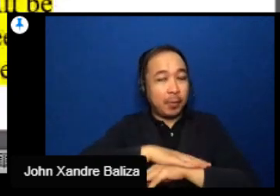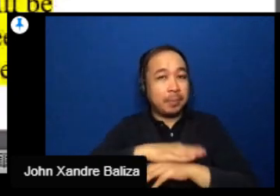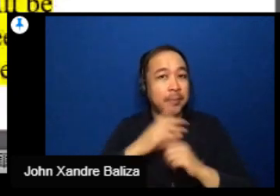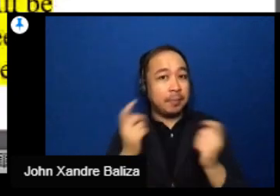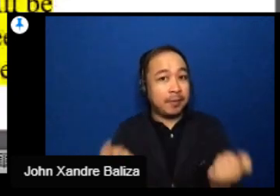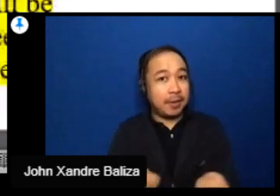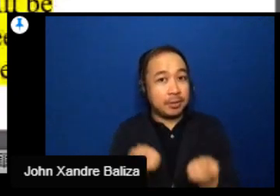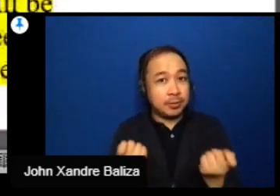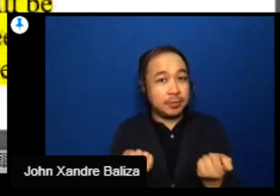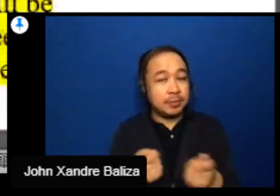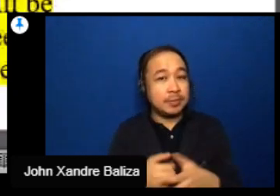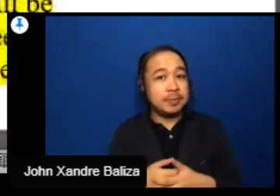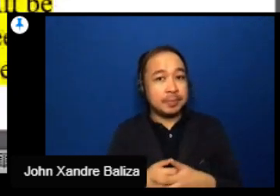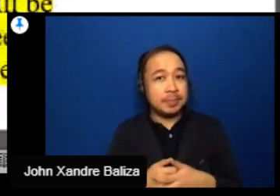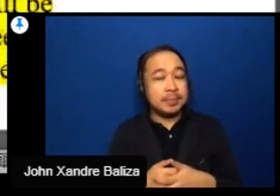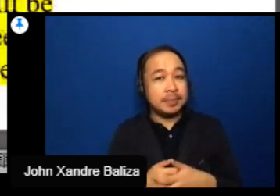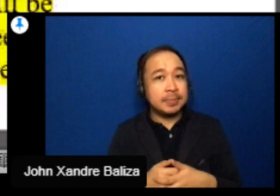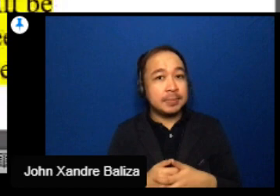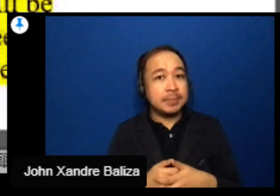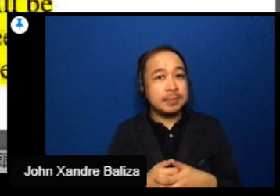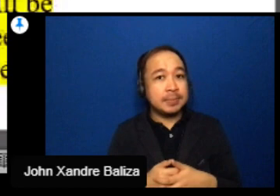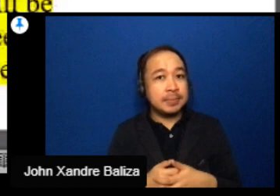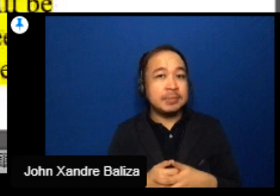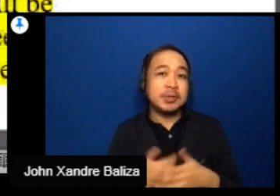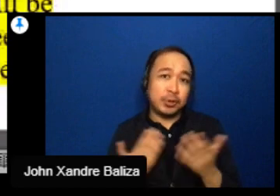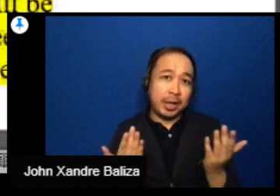Вот, собственно, и все. Поэтому я